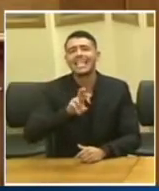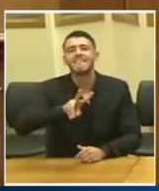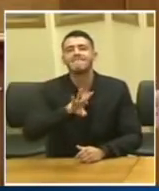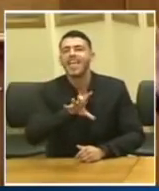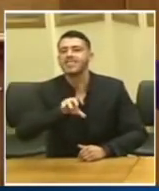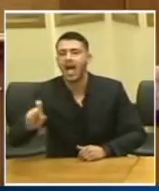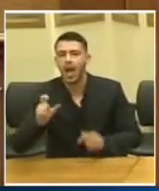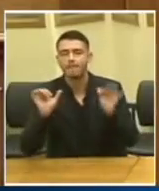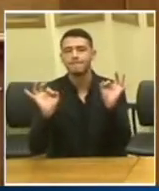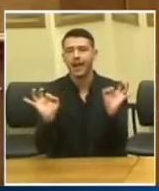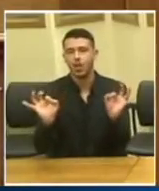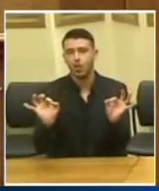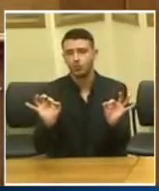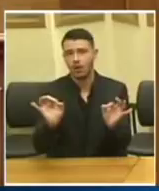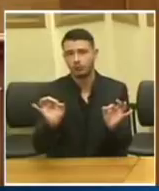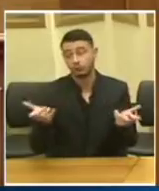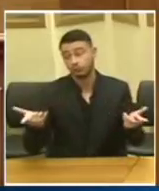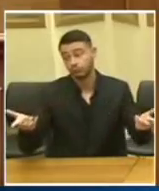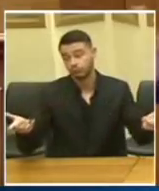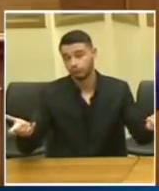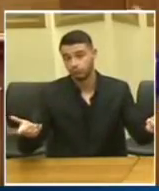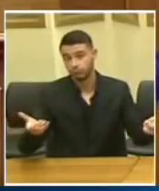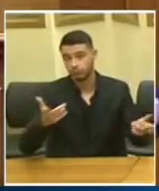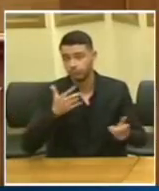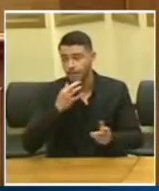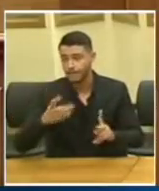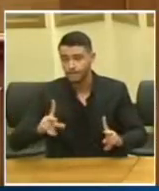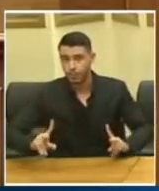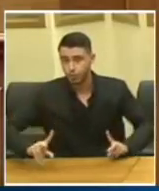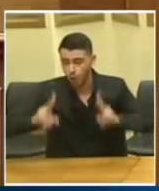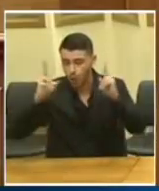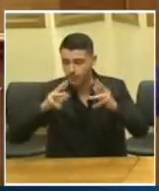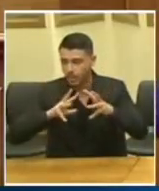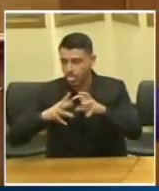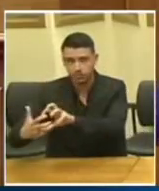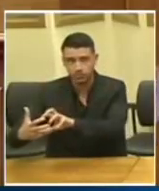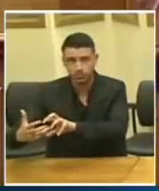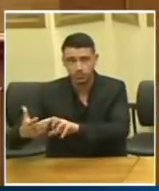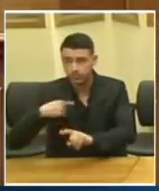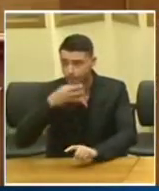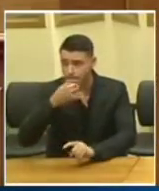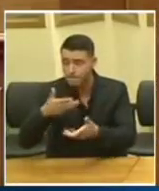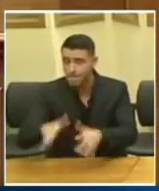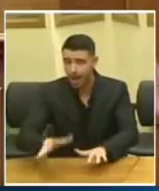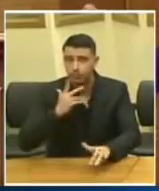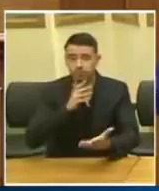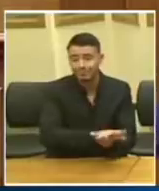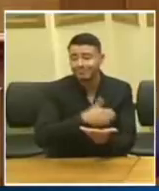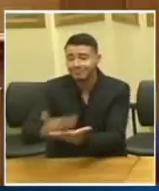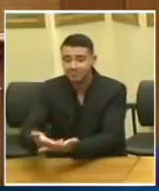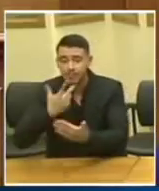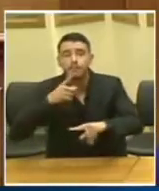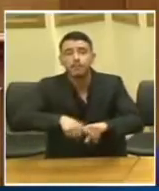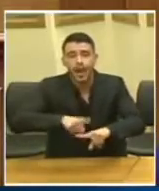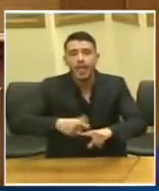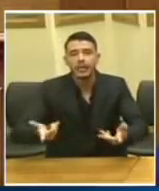το είπα και τουλάχιστον θα είχατε την ευφυΐα να το κόψετε, εκεί μας είχε γίνει πιστευτό το επιχείρημά σας, το είπατε όμως, που στα ελληνικά είναι Βόρεια